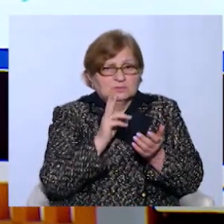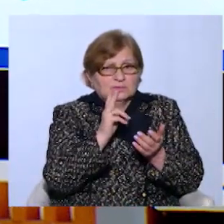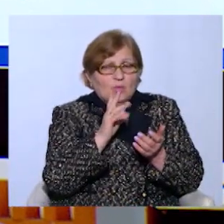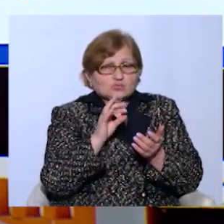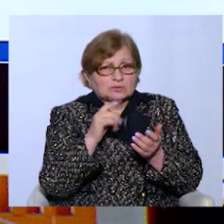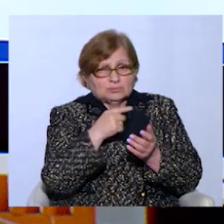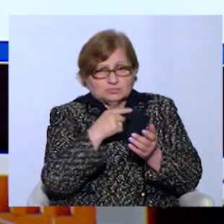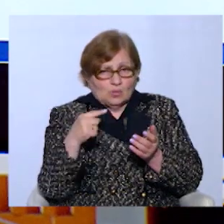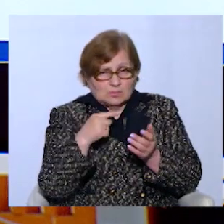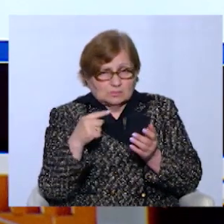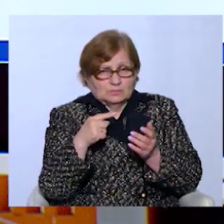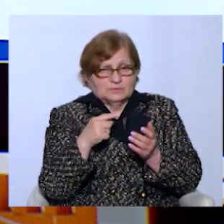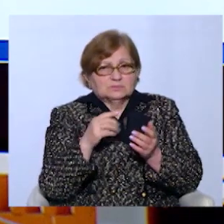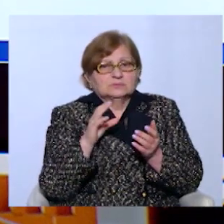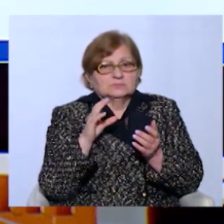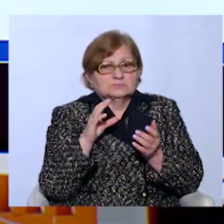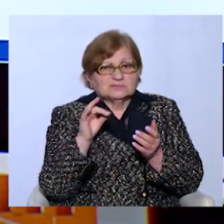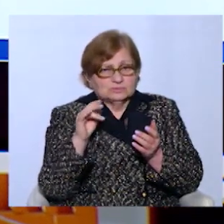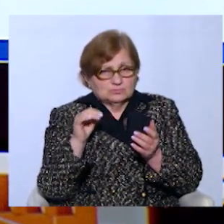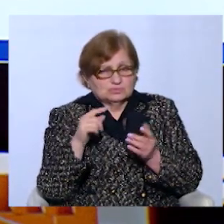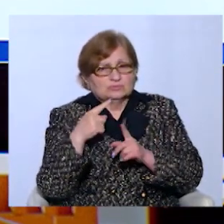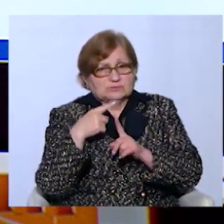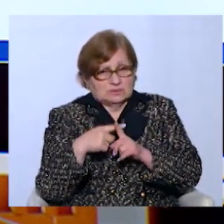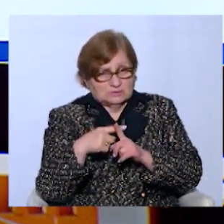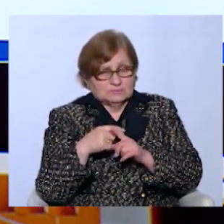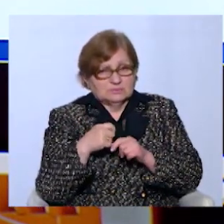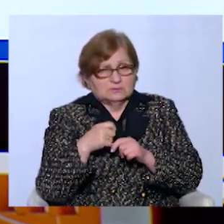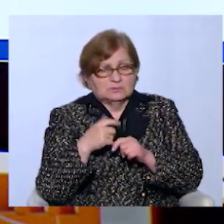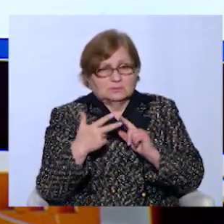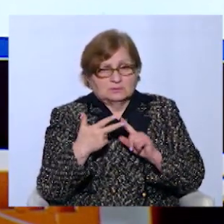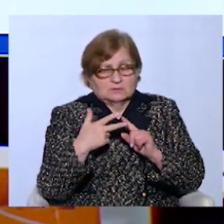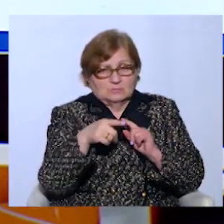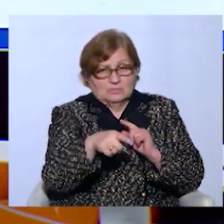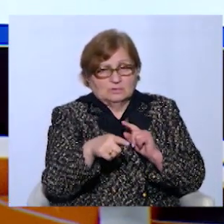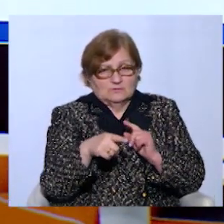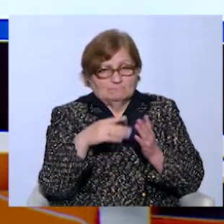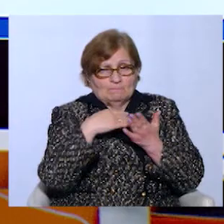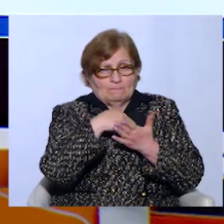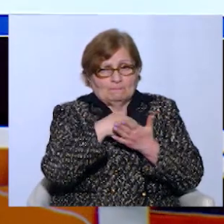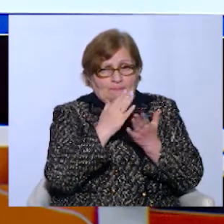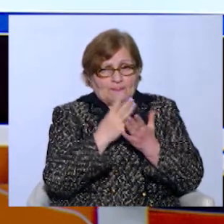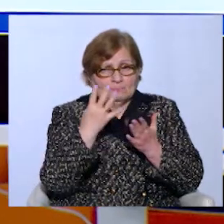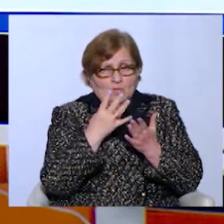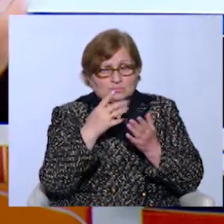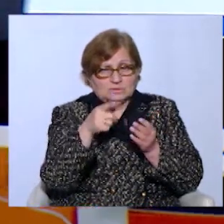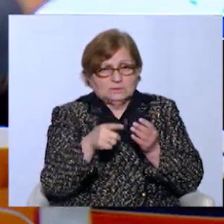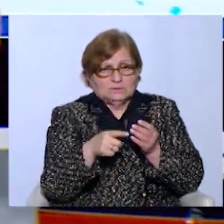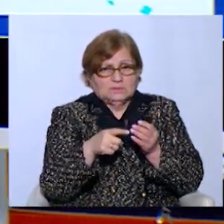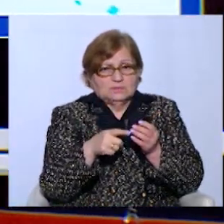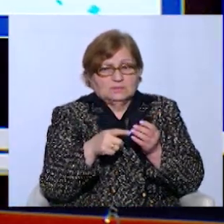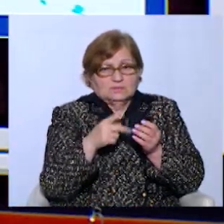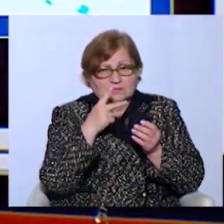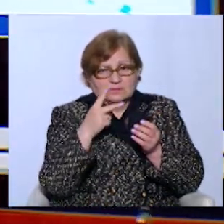cosinusი უარყოფითი, sinusი დადებითი. მესამე მეოთხედში cosinusი უარყოფითი, sinusი უარყოფითი და